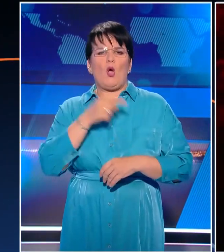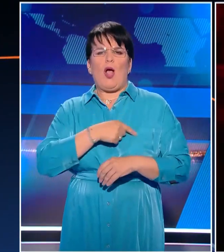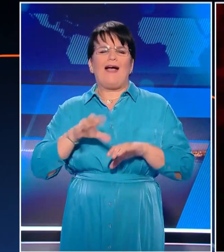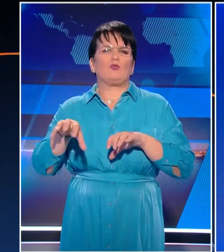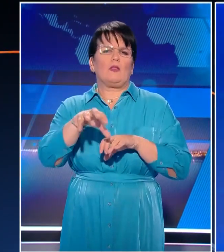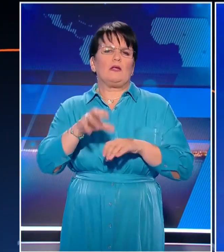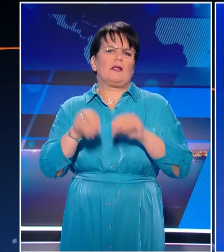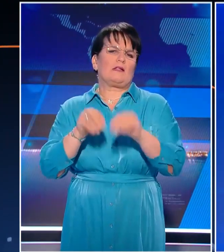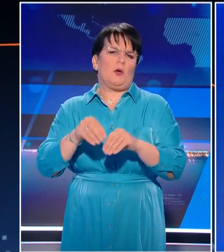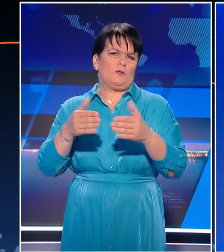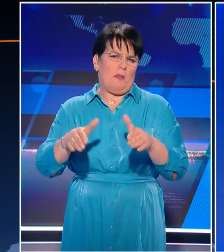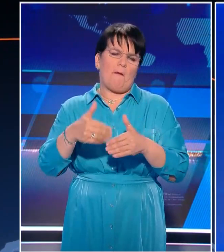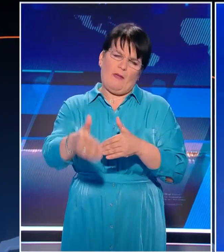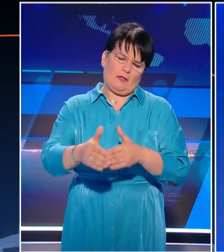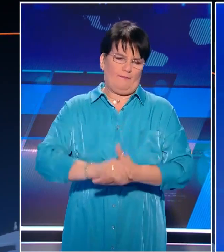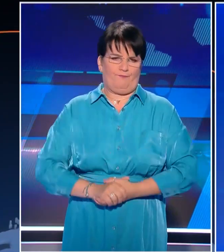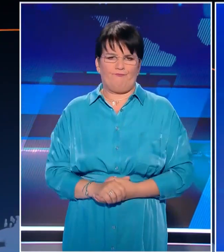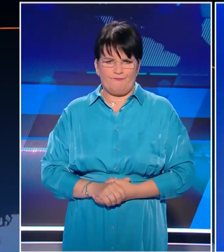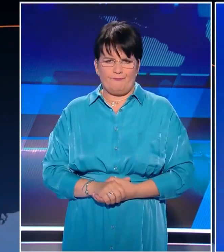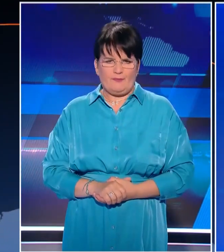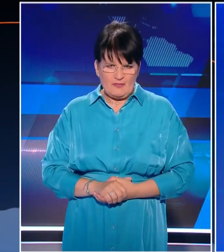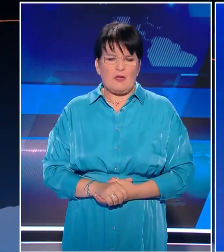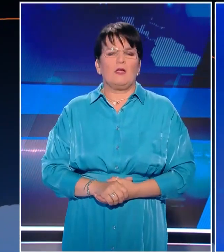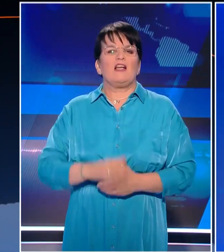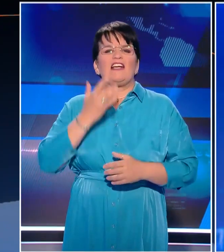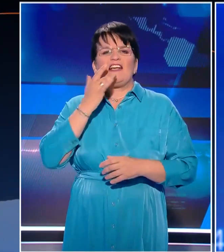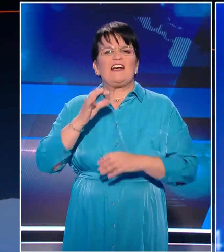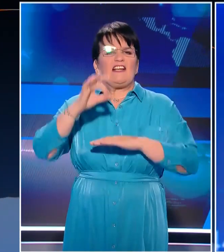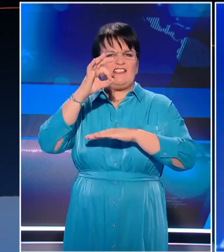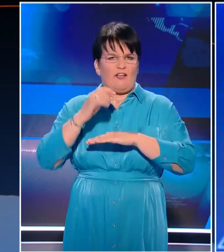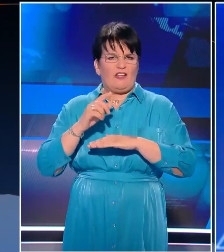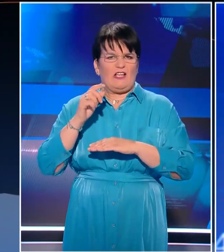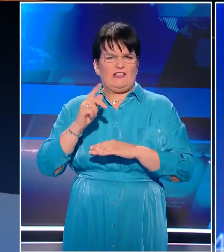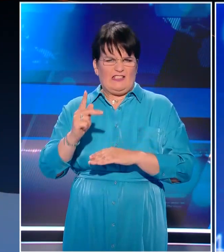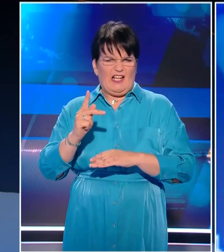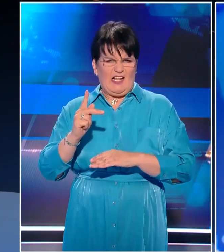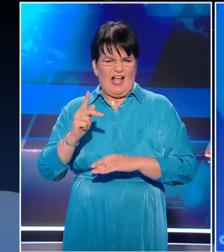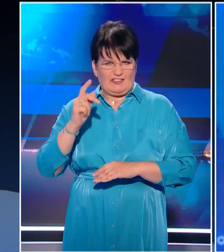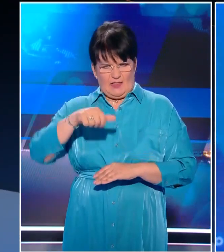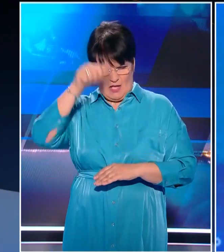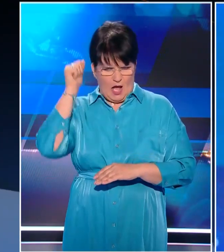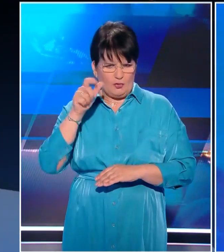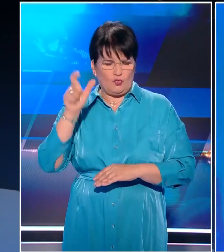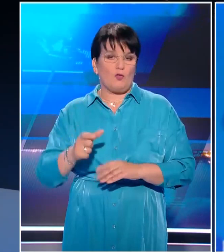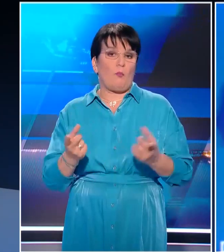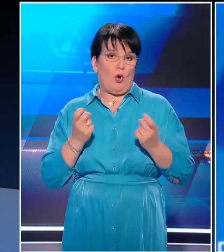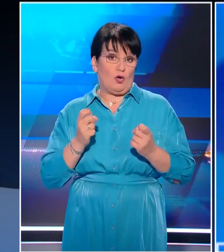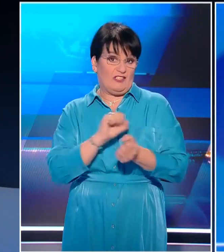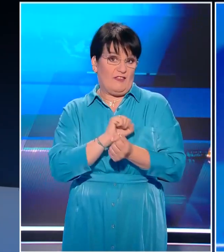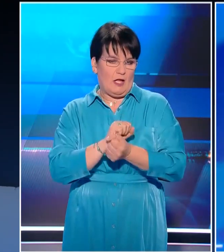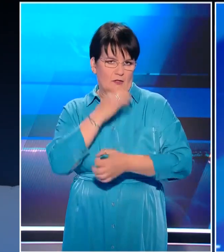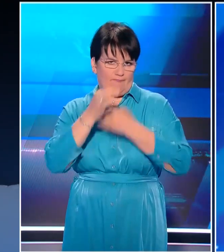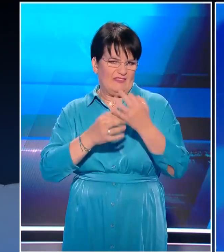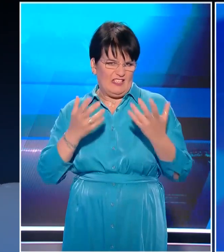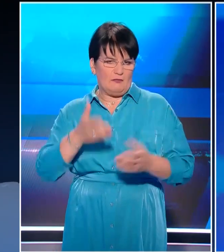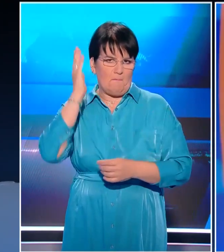εκλογές. Για ακόμη μία φορά, ο Ηλίας Κασιδιάρης εμφανίστηκε προκλητικός μέσα από τη φυλακή. Σύμφωνα με